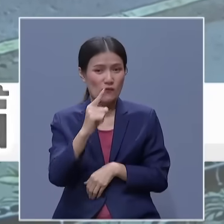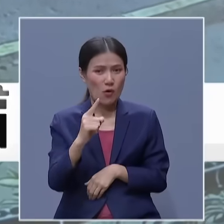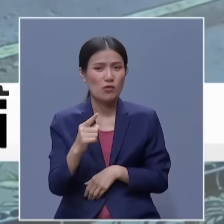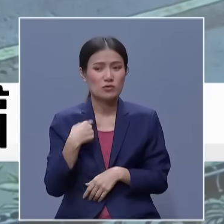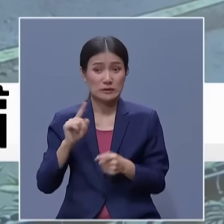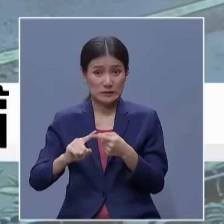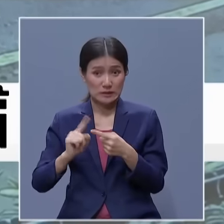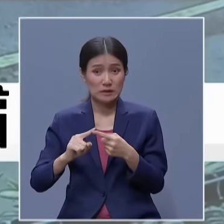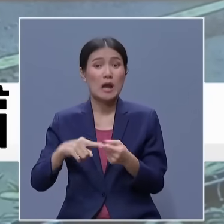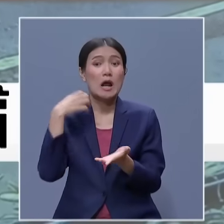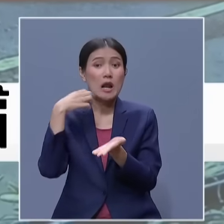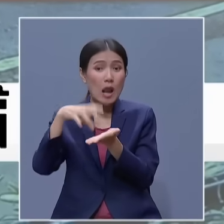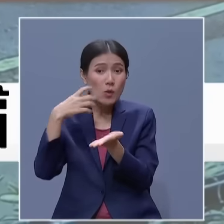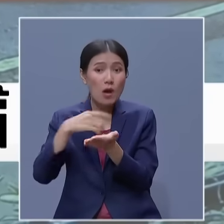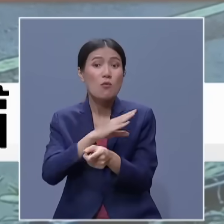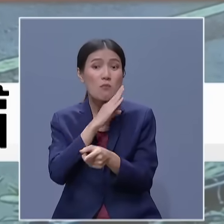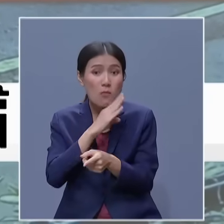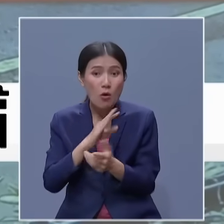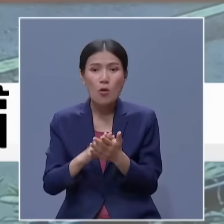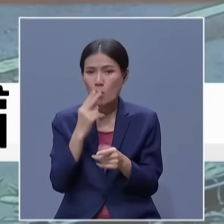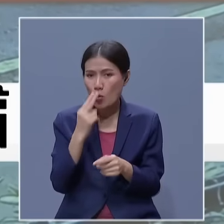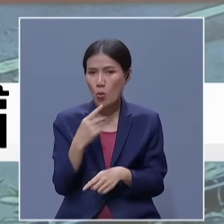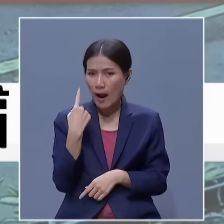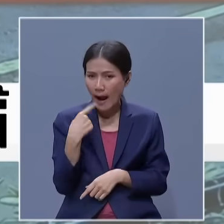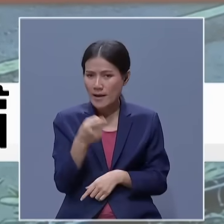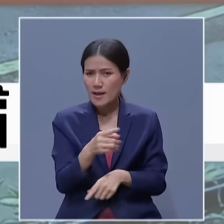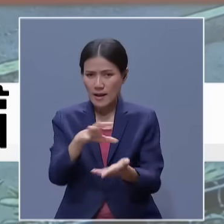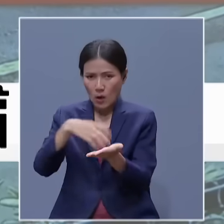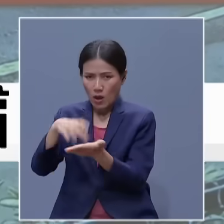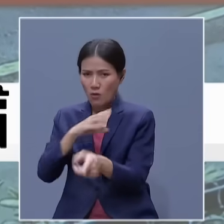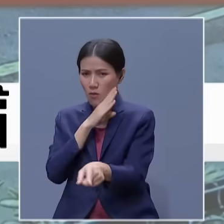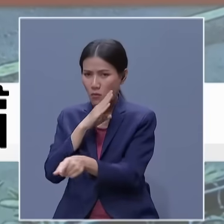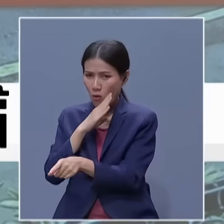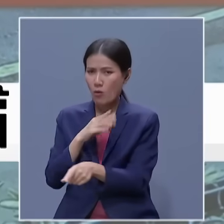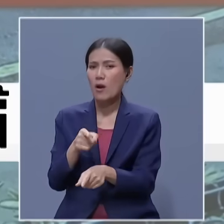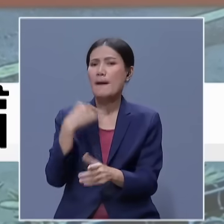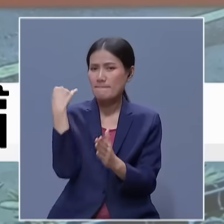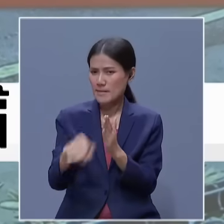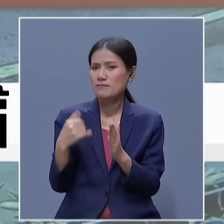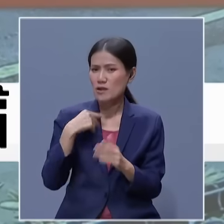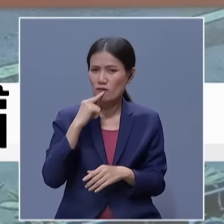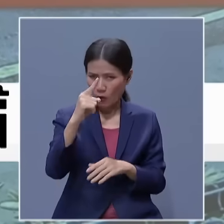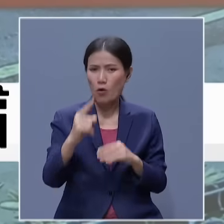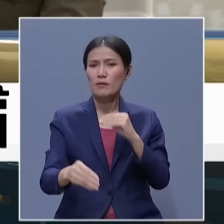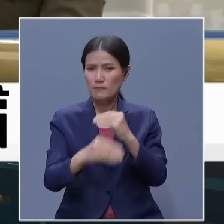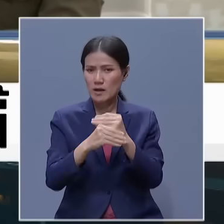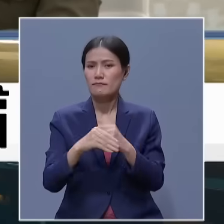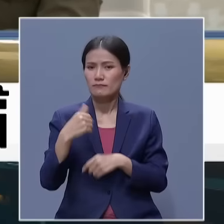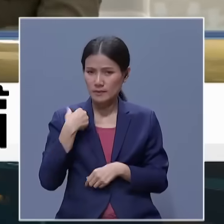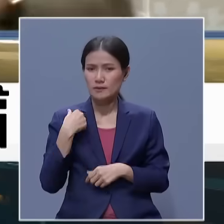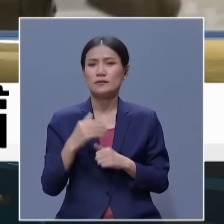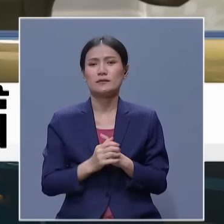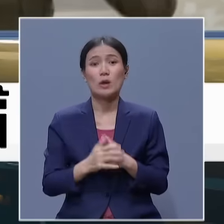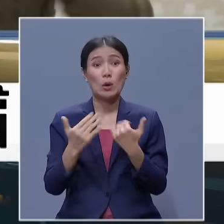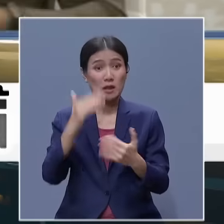การเท็จว่ามีตำรวจนายไหนบ้างต้องถูกแจ้งข้อหานี้ขณะเดียวกันที่ชัดเจนก็คือตำรวจในงานส่วน